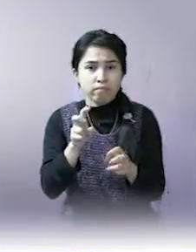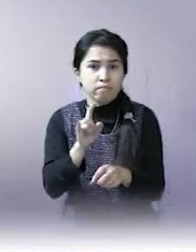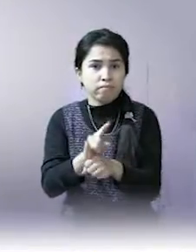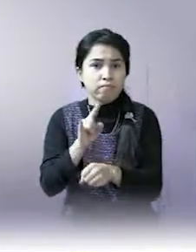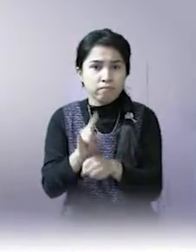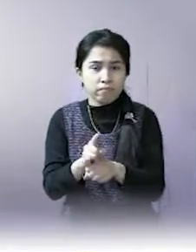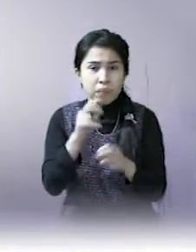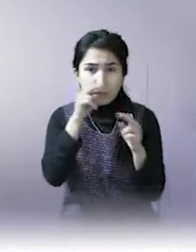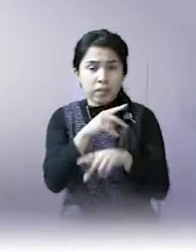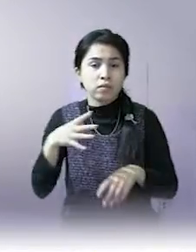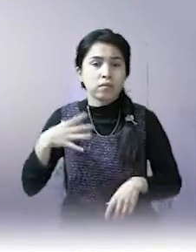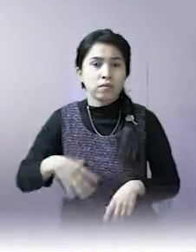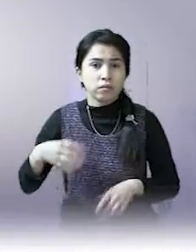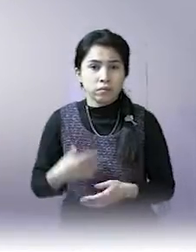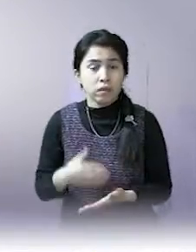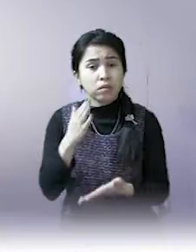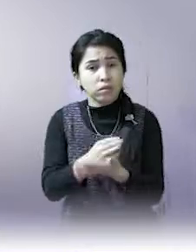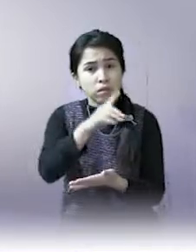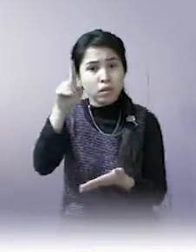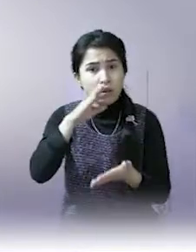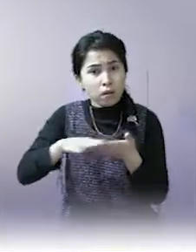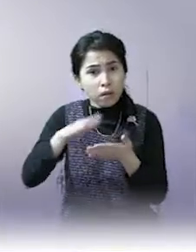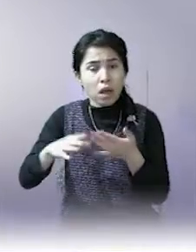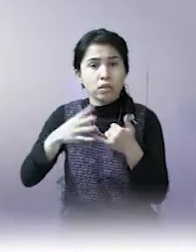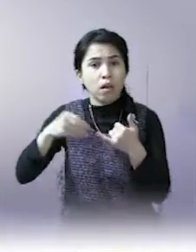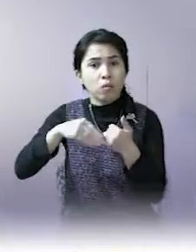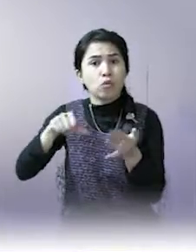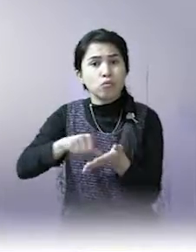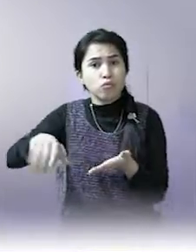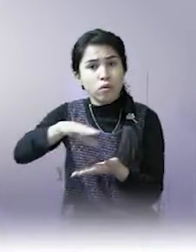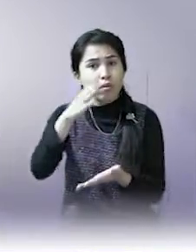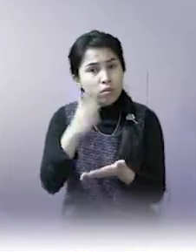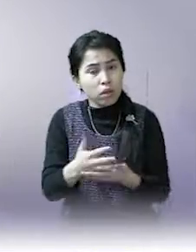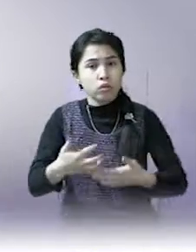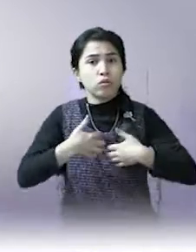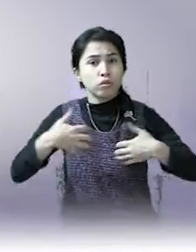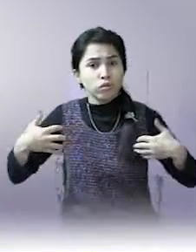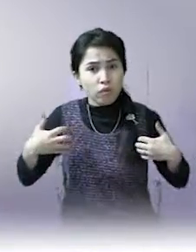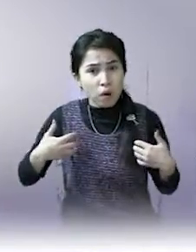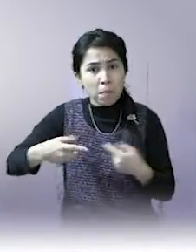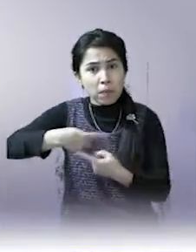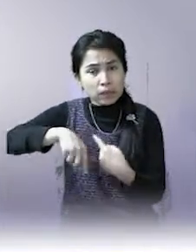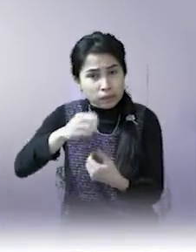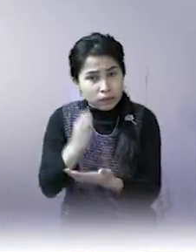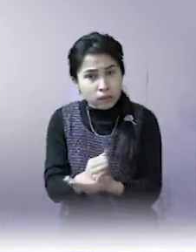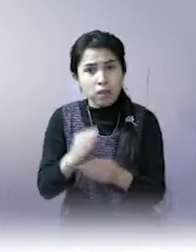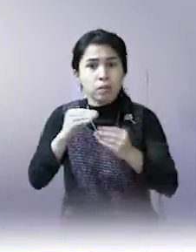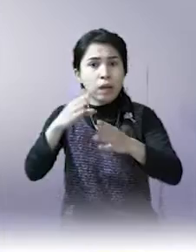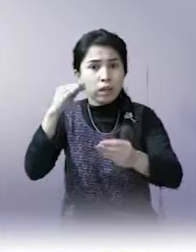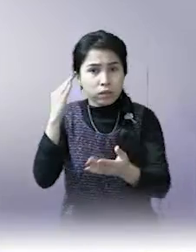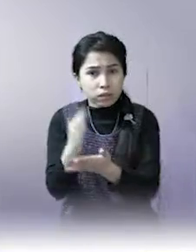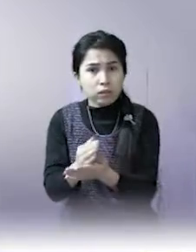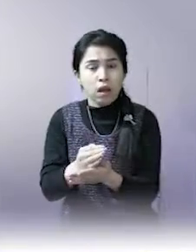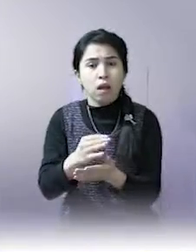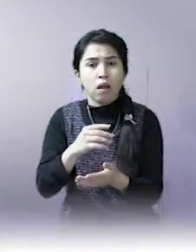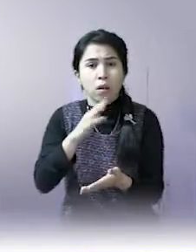74388 теңгеге дейін төленеді. Егер бұл отбасы табысы бойынша аз қамтылғандар санатына жататын болса, онда аталмыш жанұяға